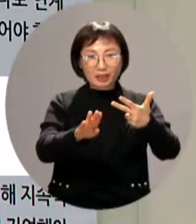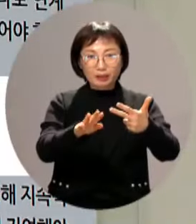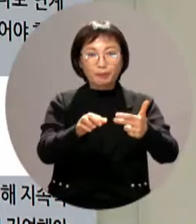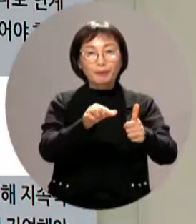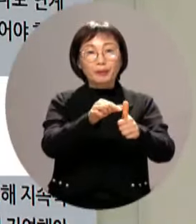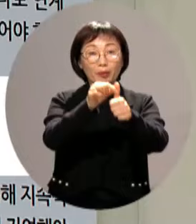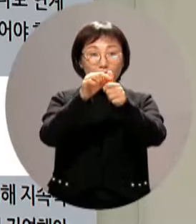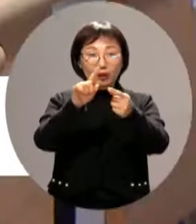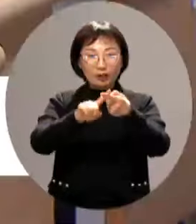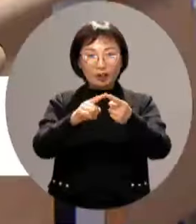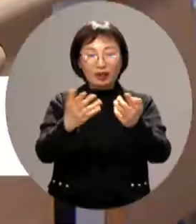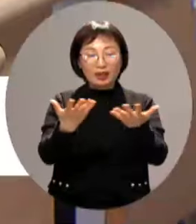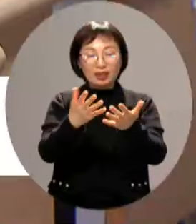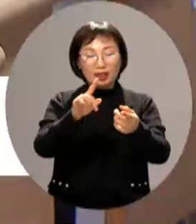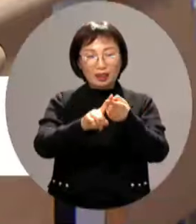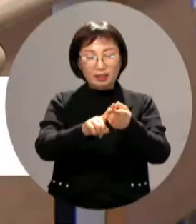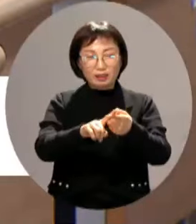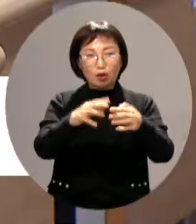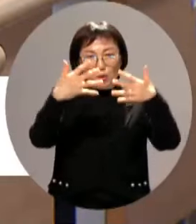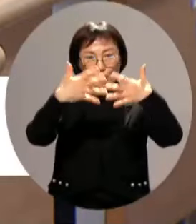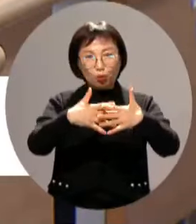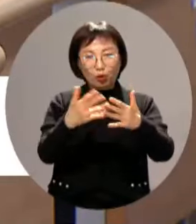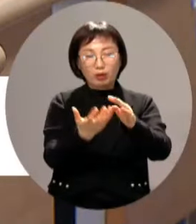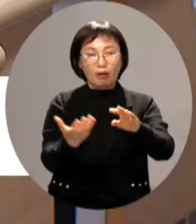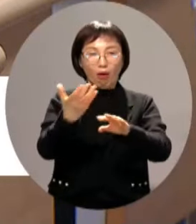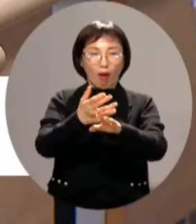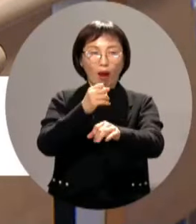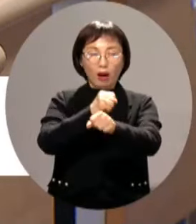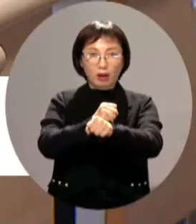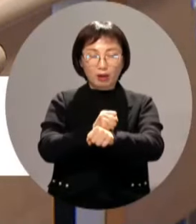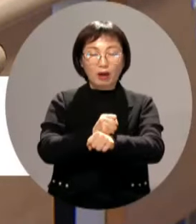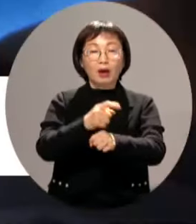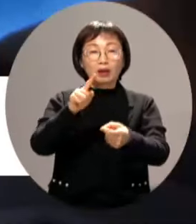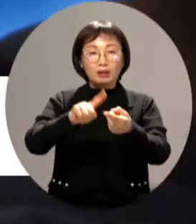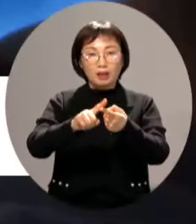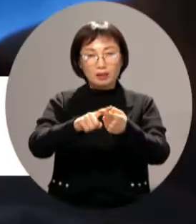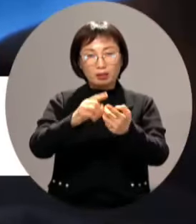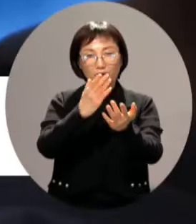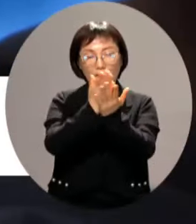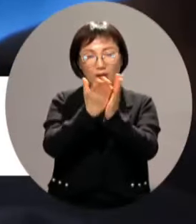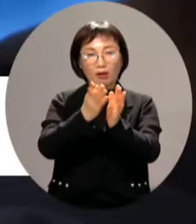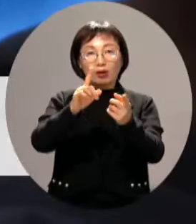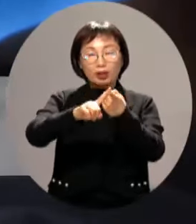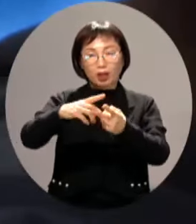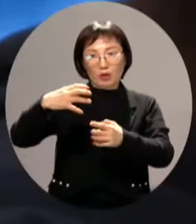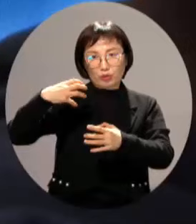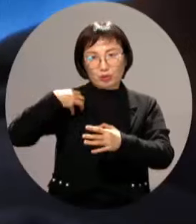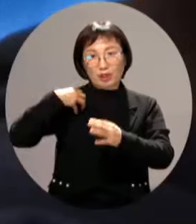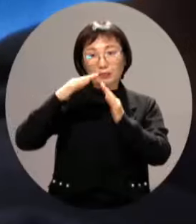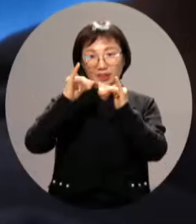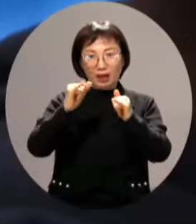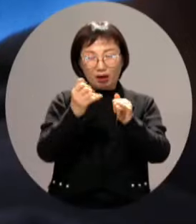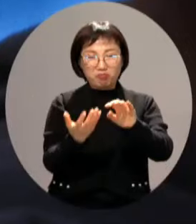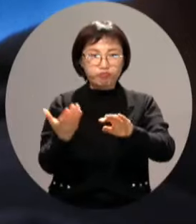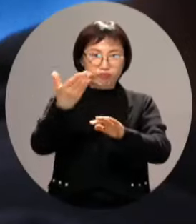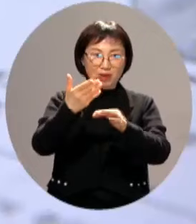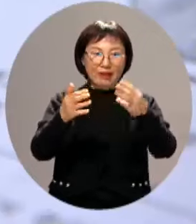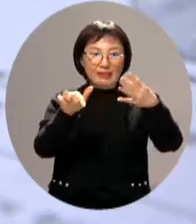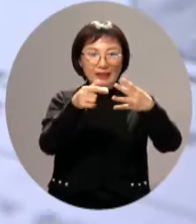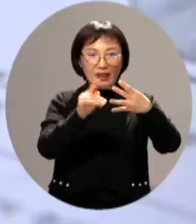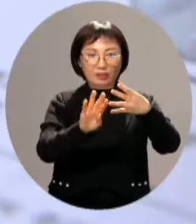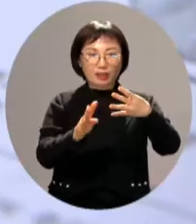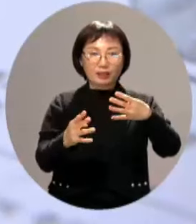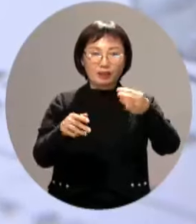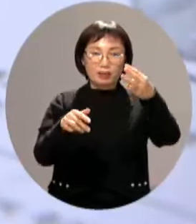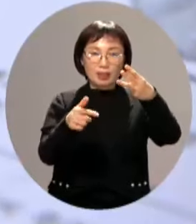직급 등 근무 조건을 상향 조정하거나 동물위생시험소 최고 책임자의 직급을 4급에서 3급으로 올리자는